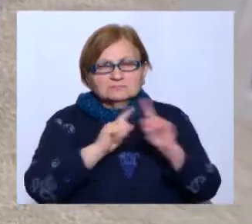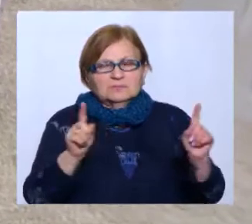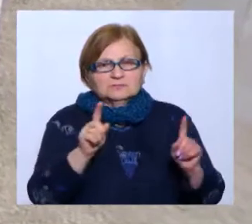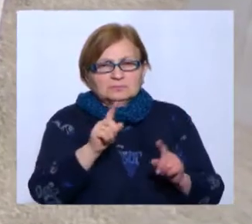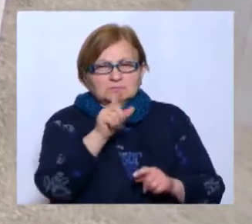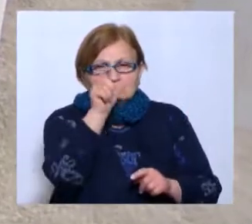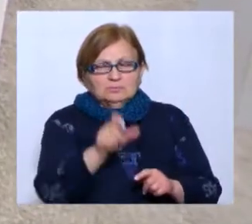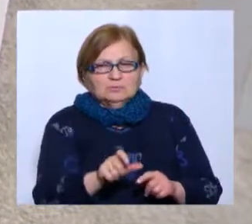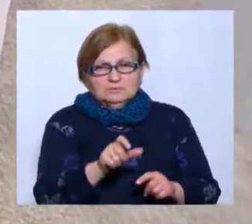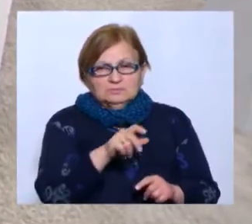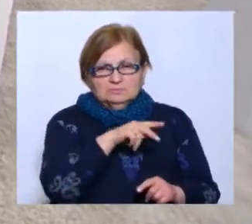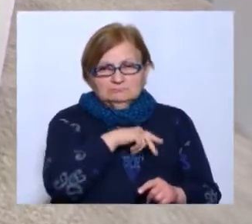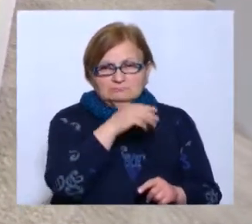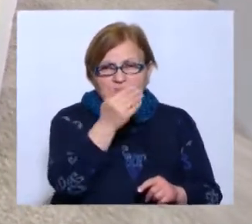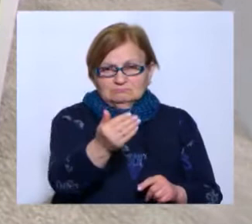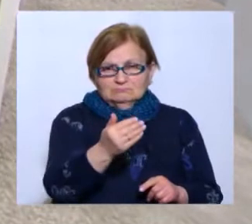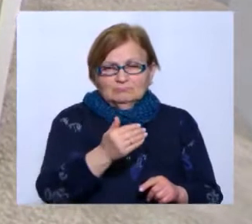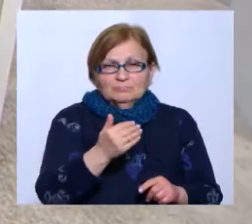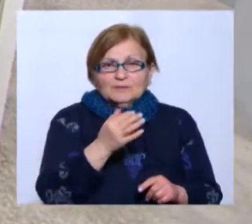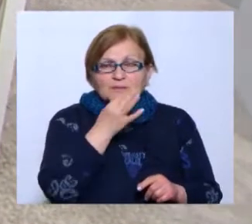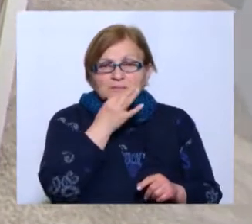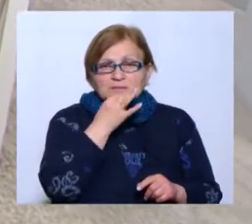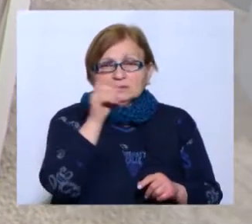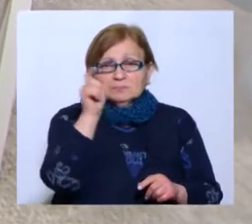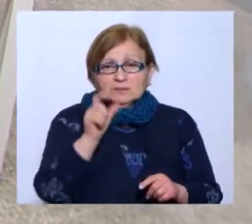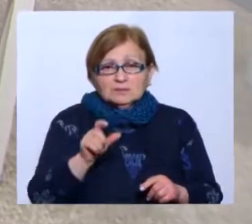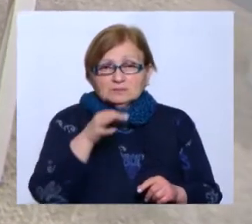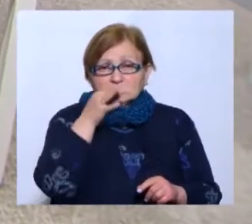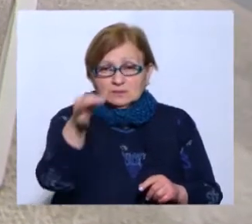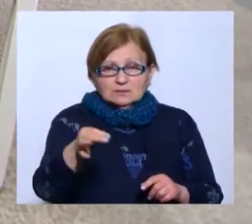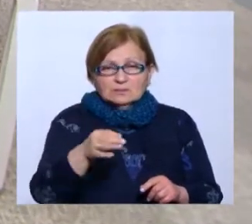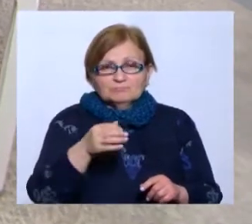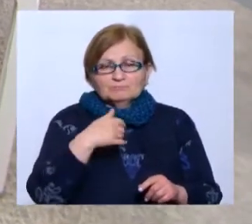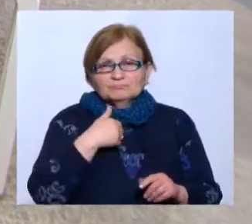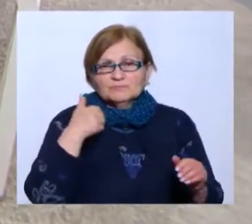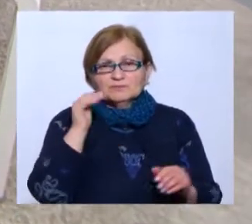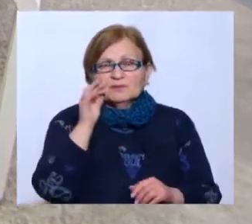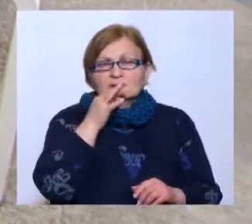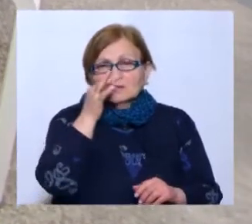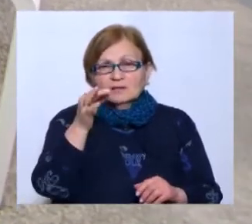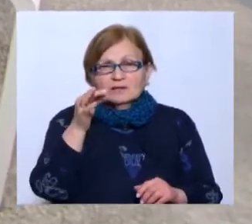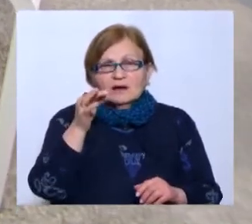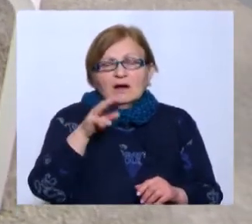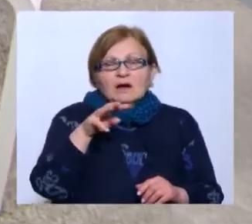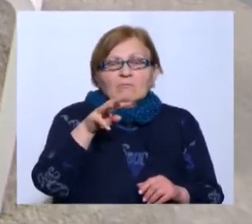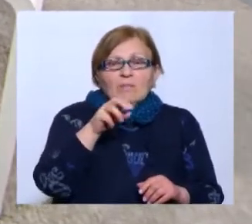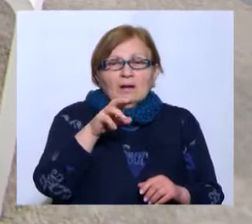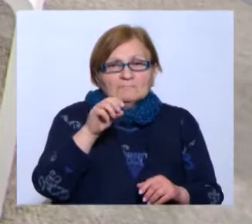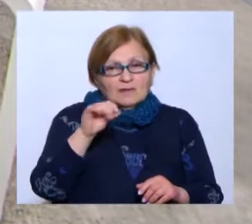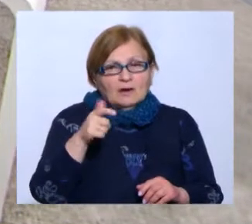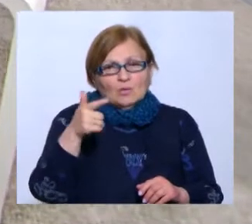მიიჩნევდა. სანამ უშუალოდ ლექსს წარმოგიდგენთ, ნებამიბოძეთ შეგახსენოთ ნიკოლოზ ბარათაშვილისა და მამია